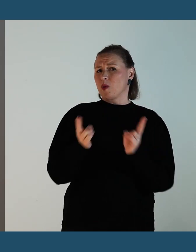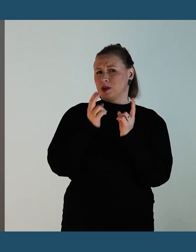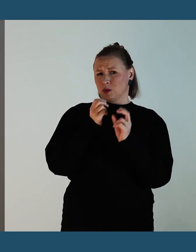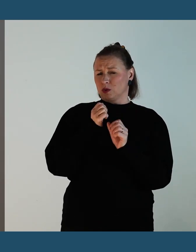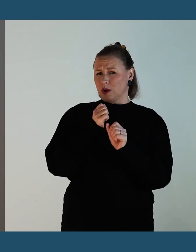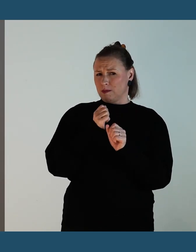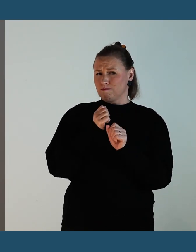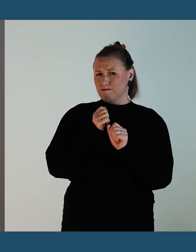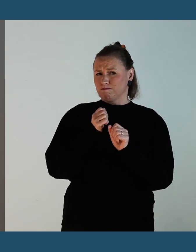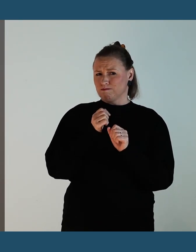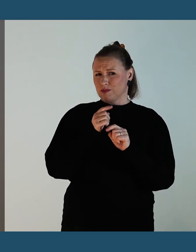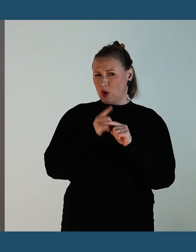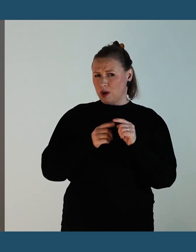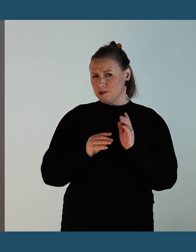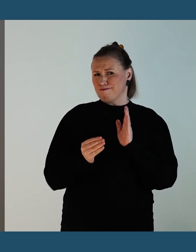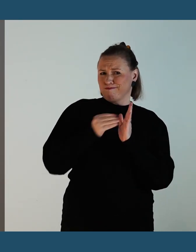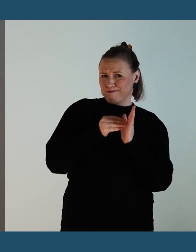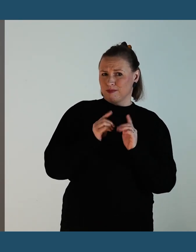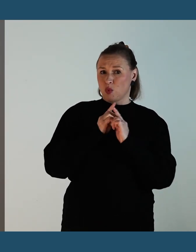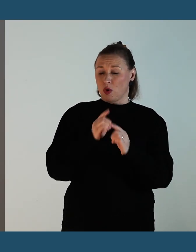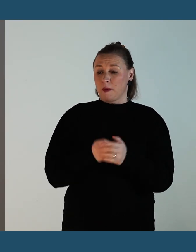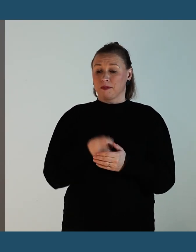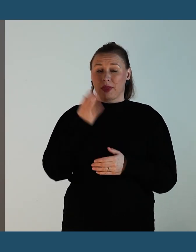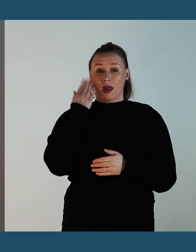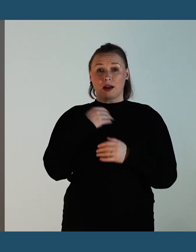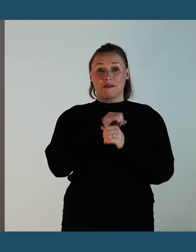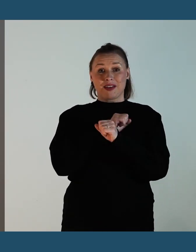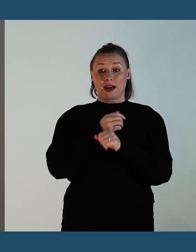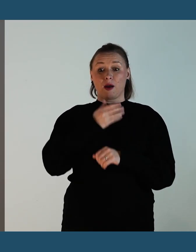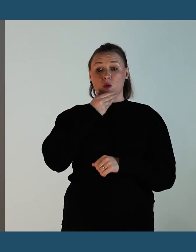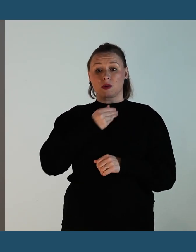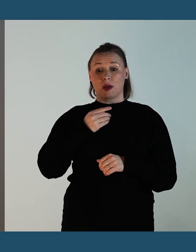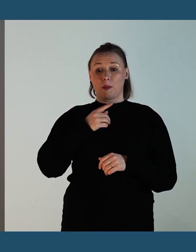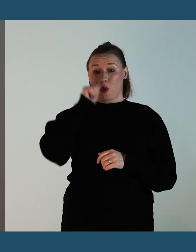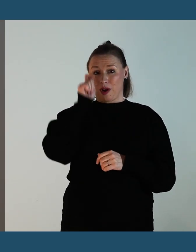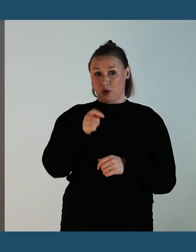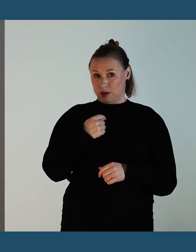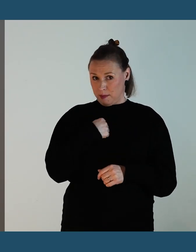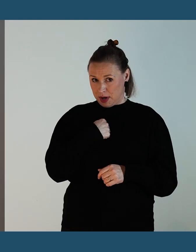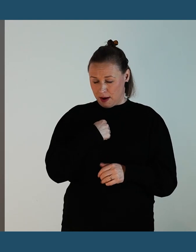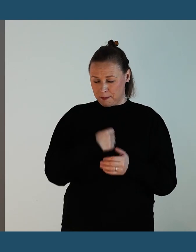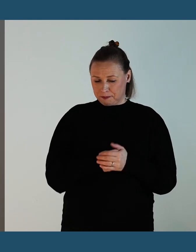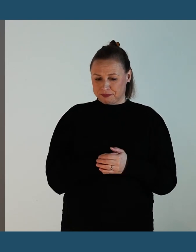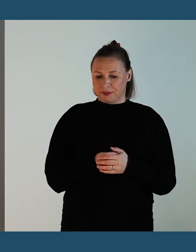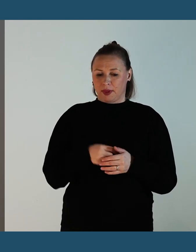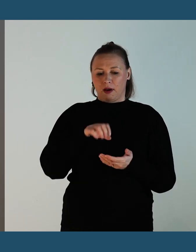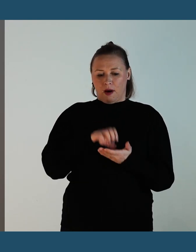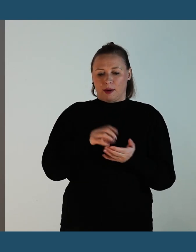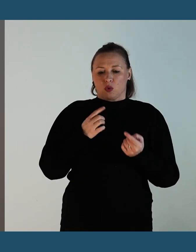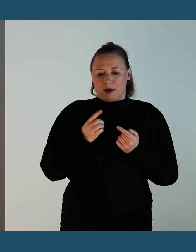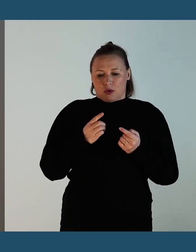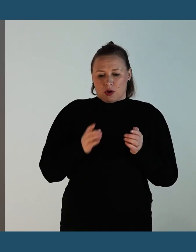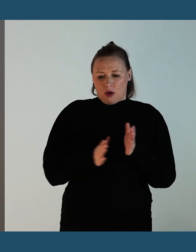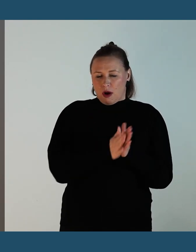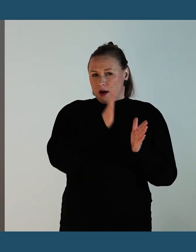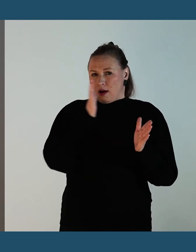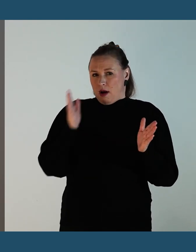silloin aiemmin vihreän nuorten puheenjohtajana, kun oli nämä hallitusneuvottelut, ja tavallaanhan se siellä